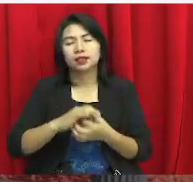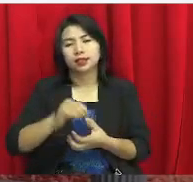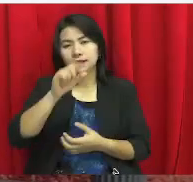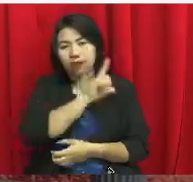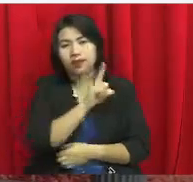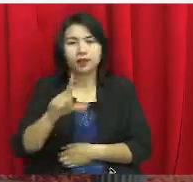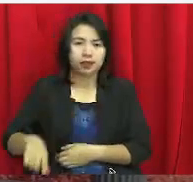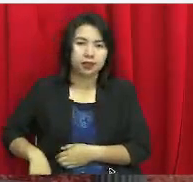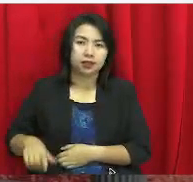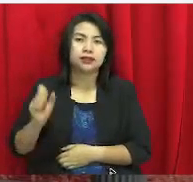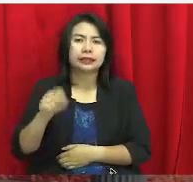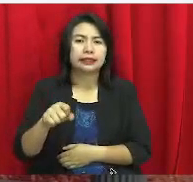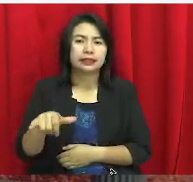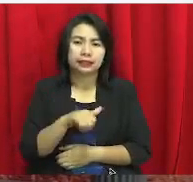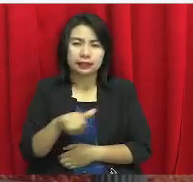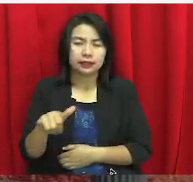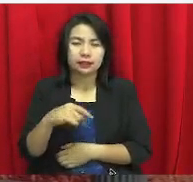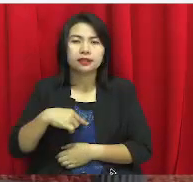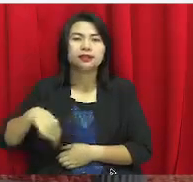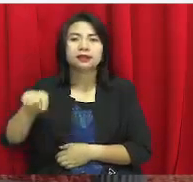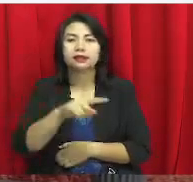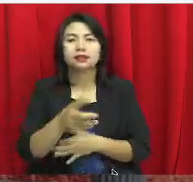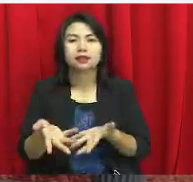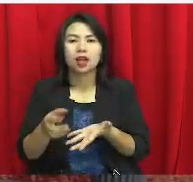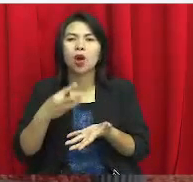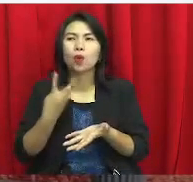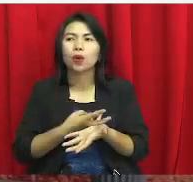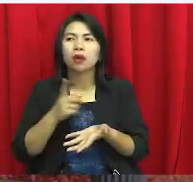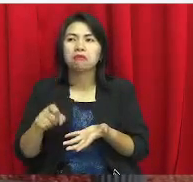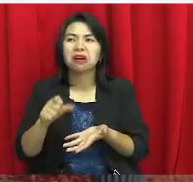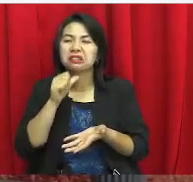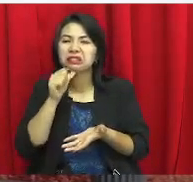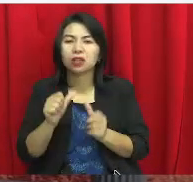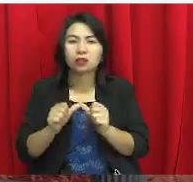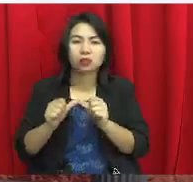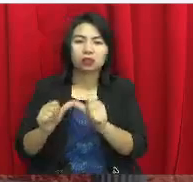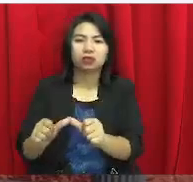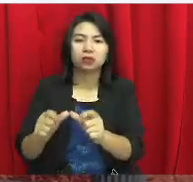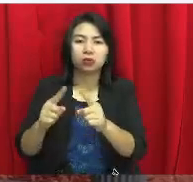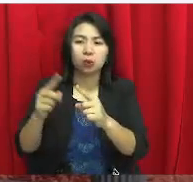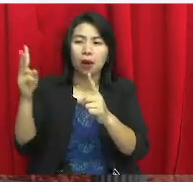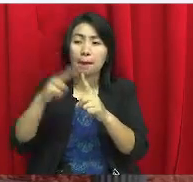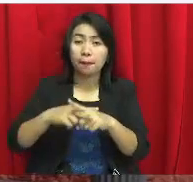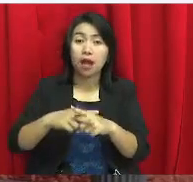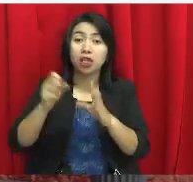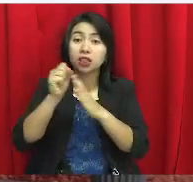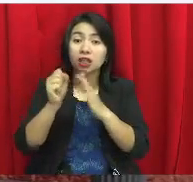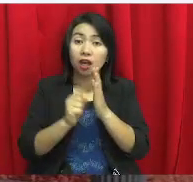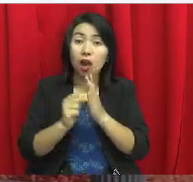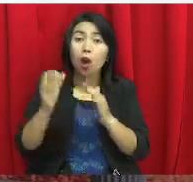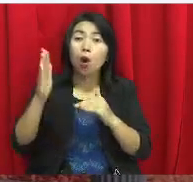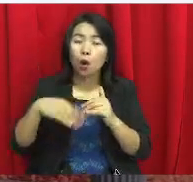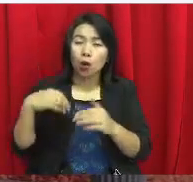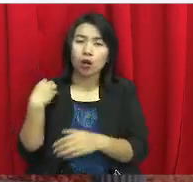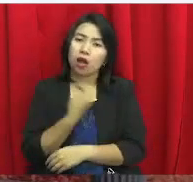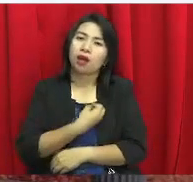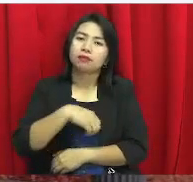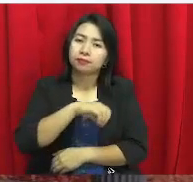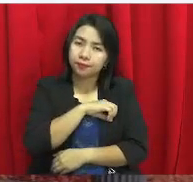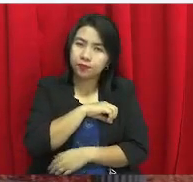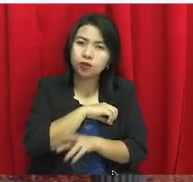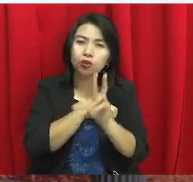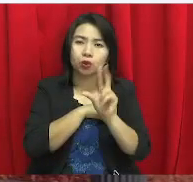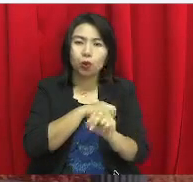You see? The same thing din dito. Huwag nating piliting i-apply ang standard by our own. No. Apply the